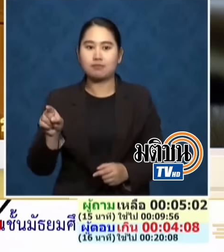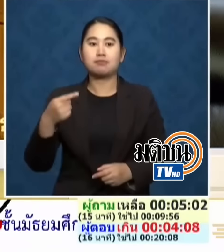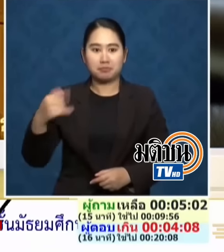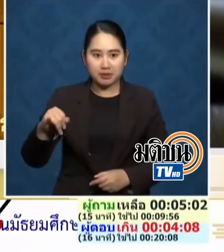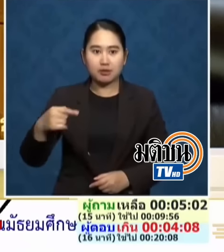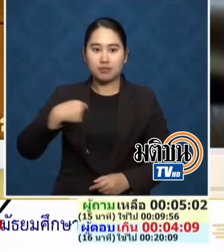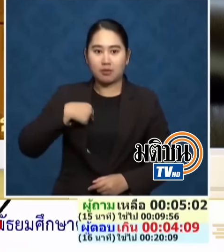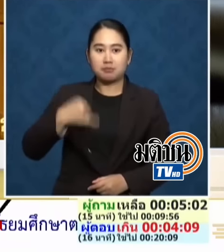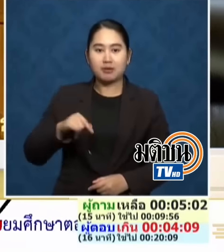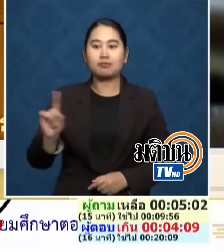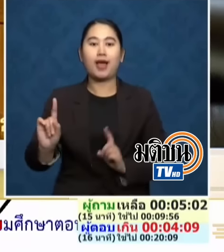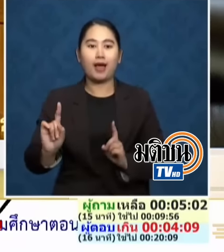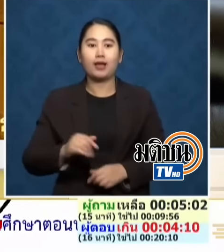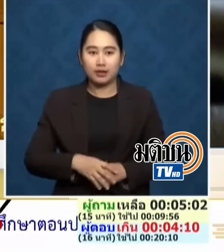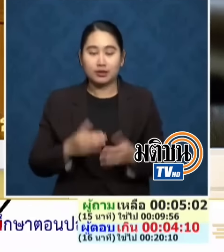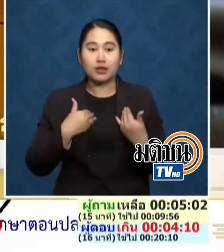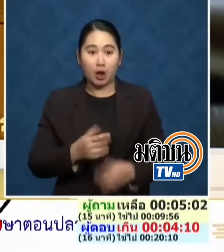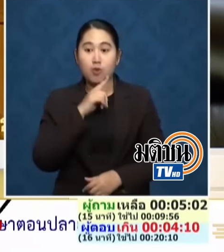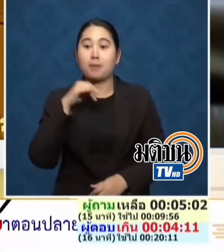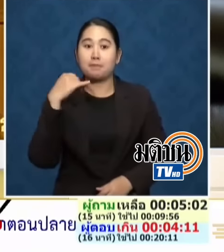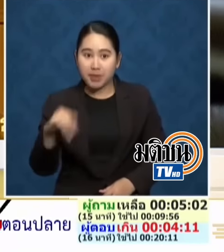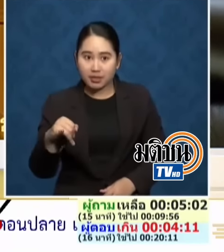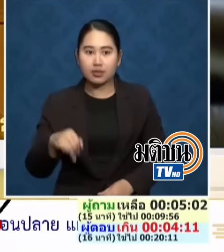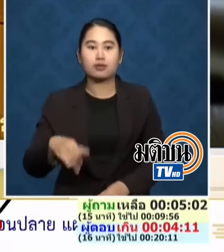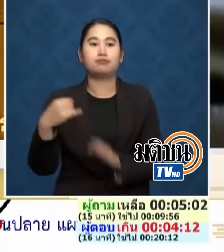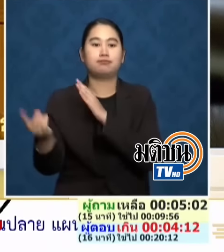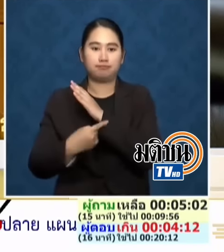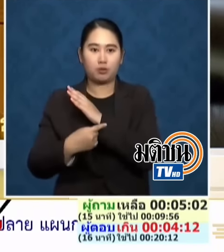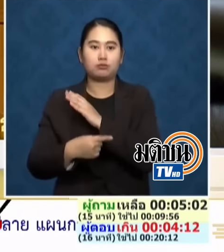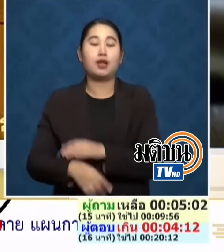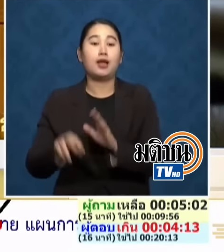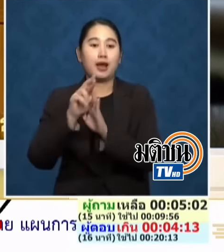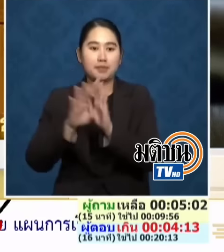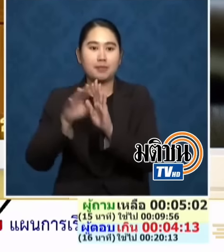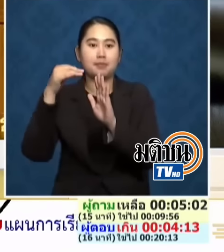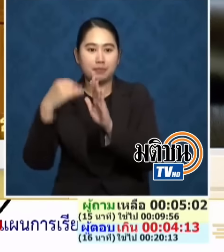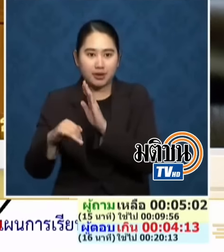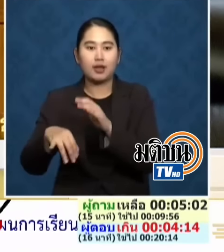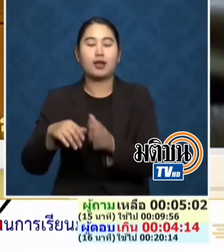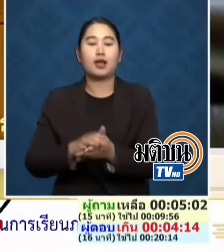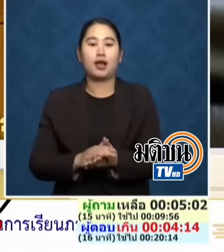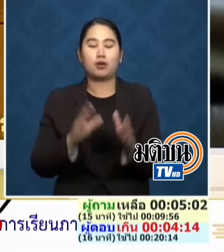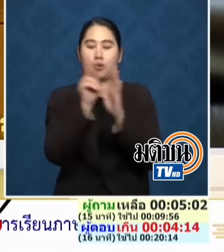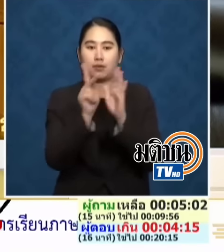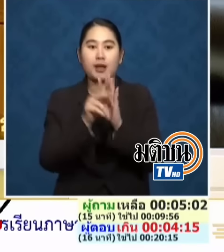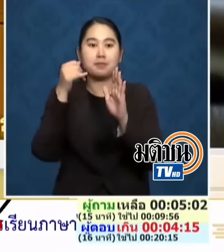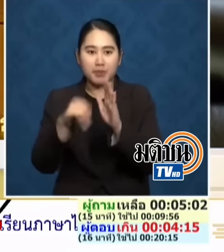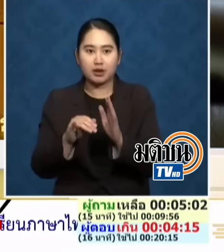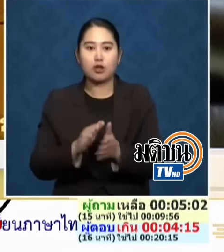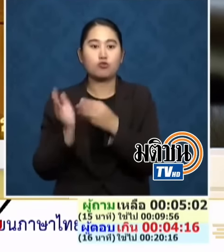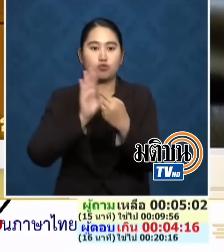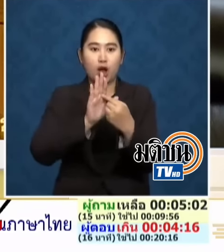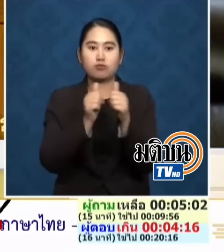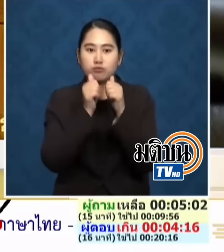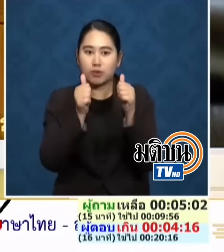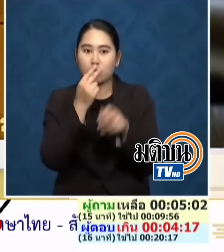ต้องผิดเมื่อเราผิดเราต้องลงโทดทั้งวินัยและอายาเพื่อให้ไม่เป็เยื่องอย่างกพน